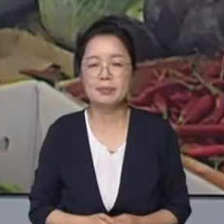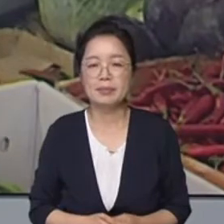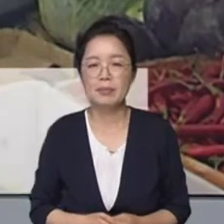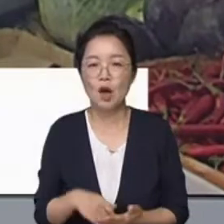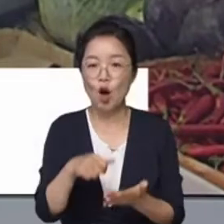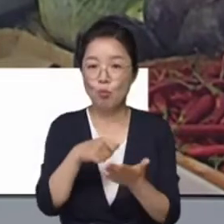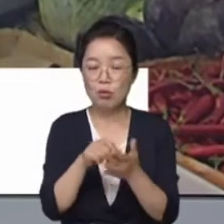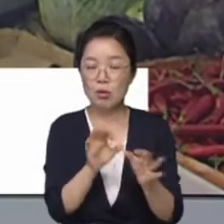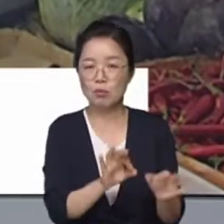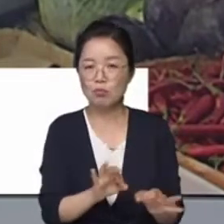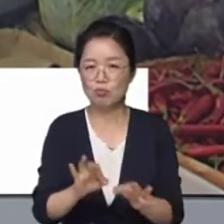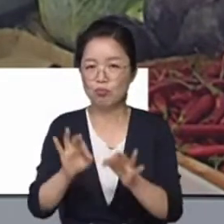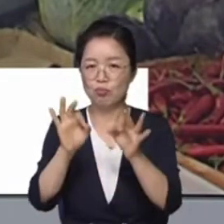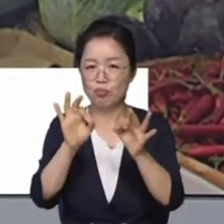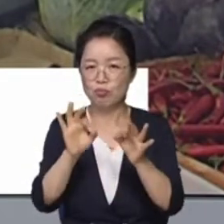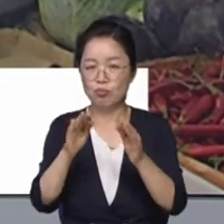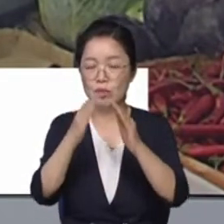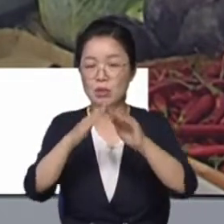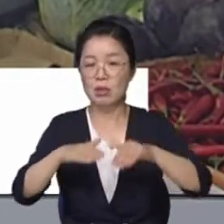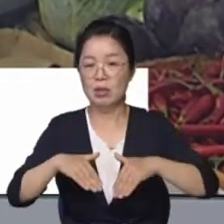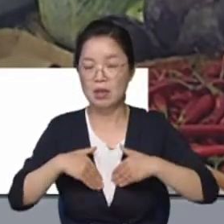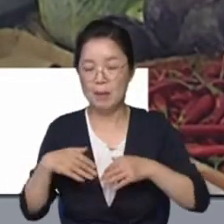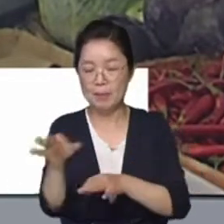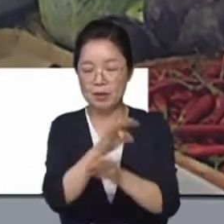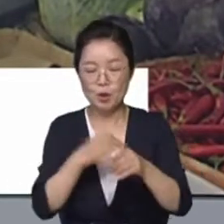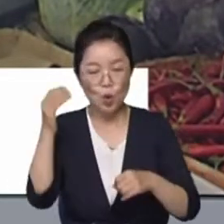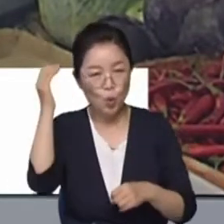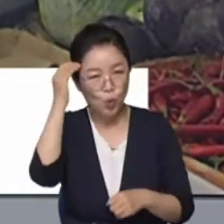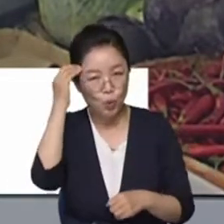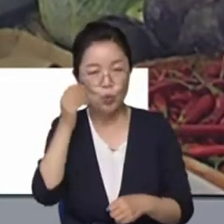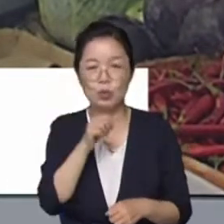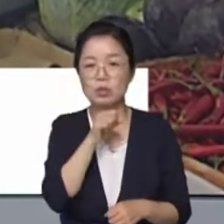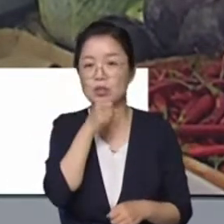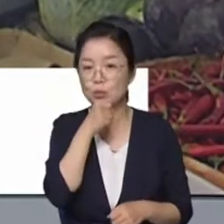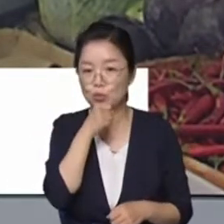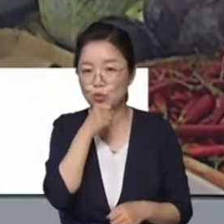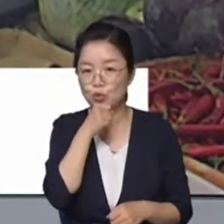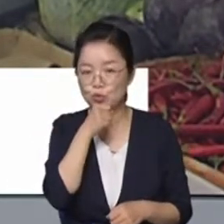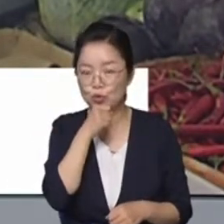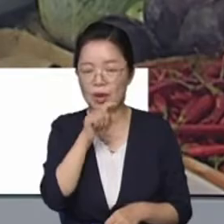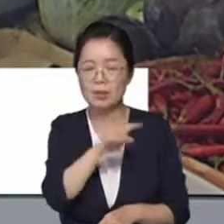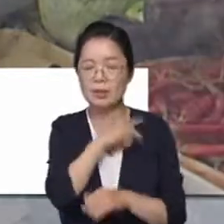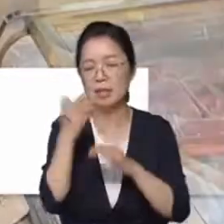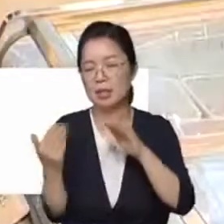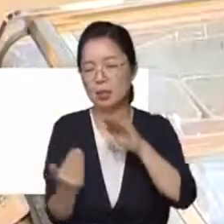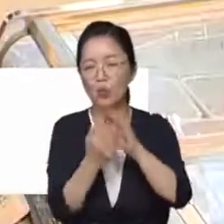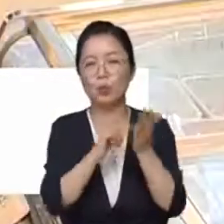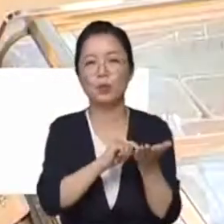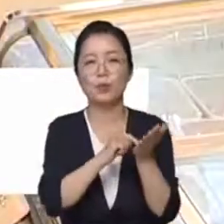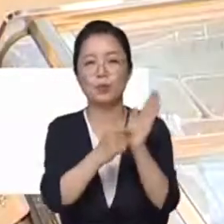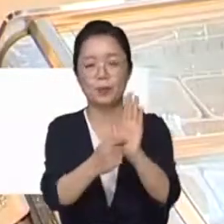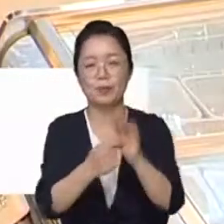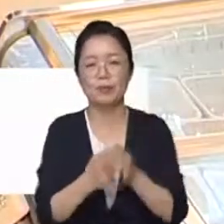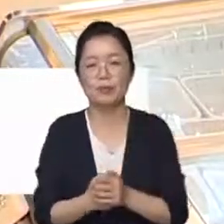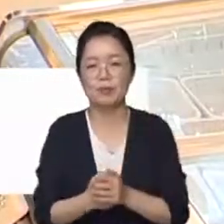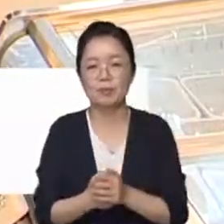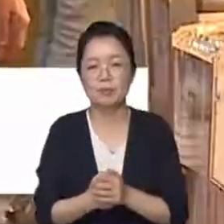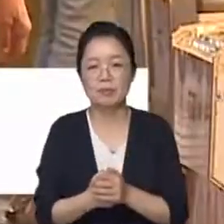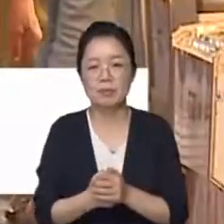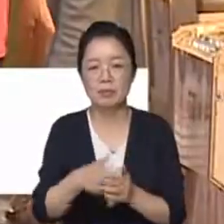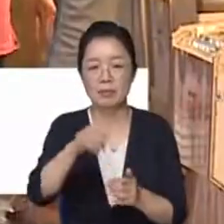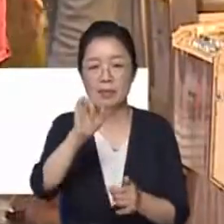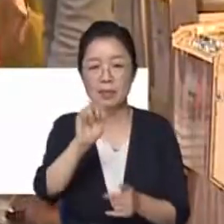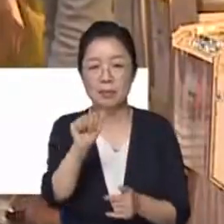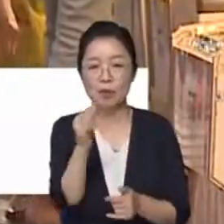고물가가 이어지면서 전남 지역의 경제 고통지수가 역대 최고치를 기록한 걸로 나타났습니다. 더불어민주당